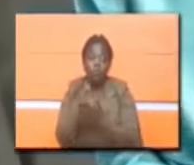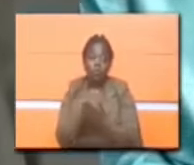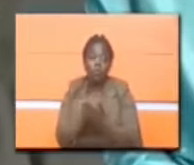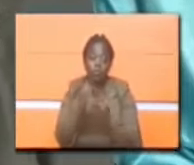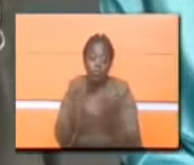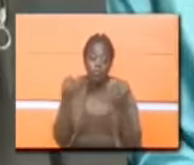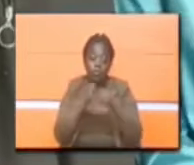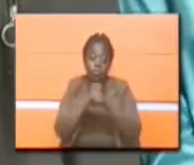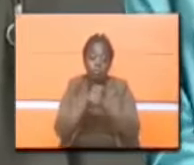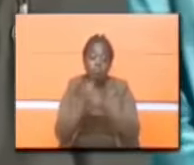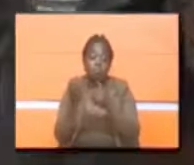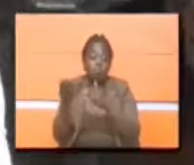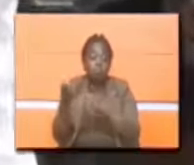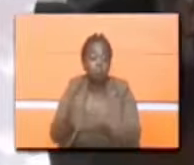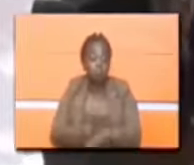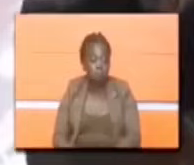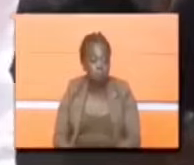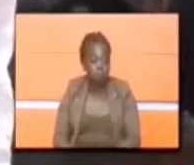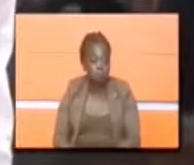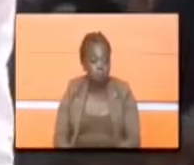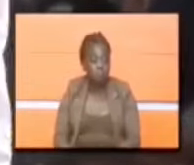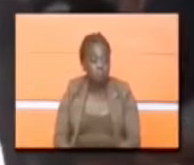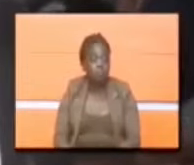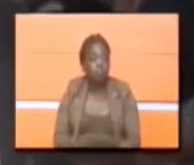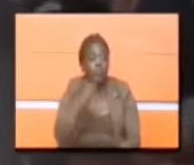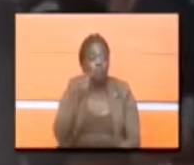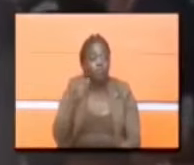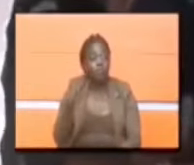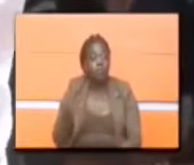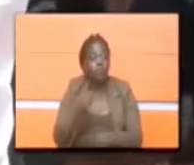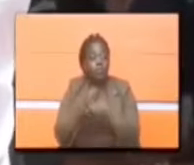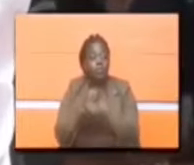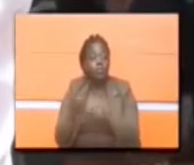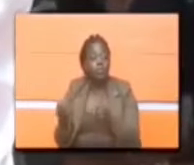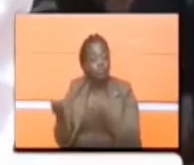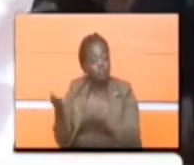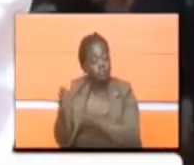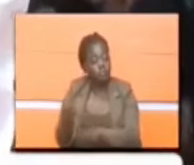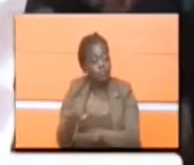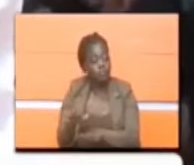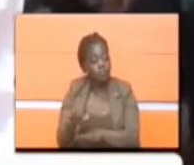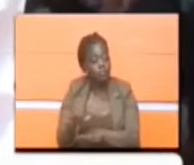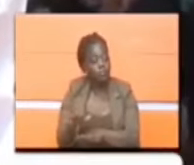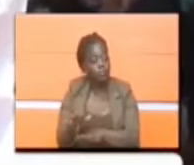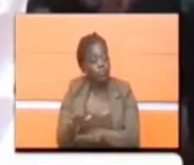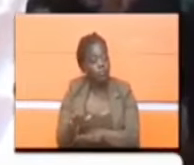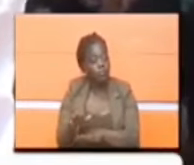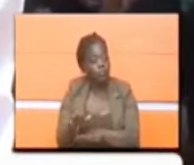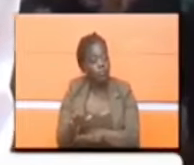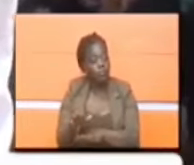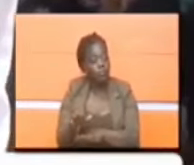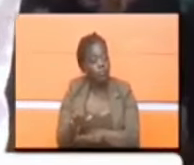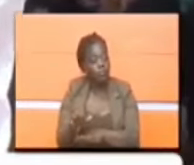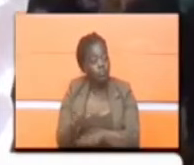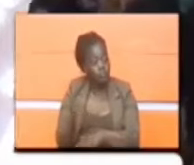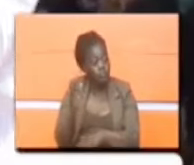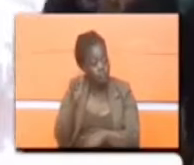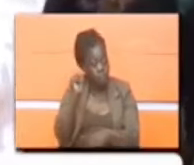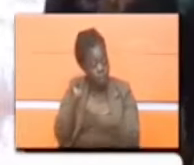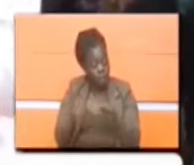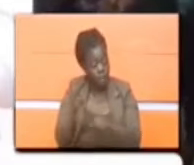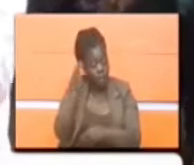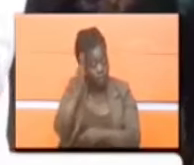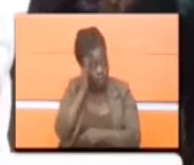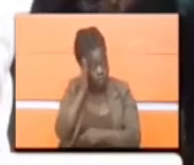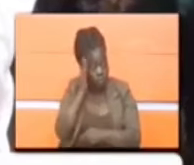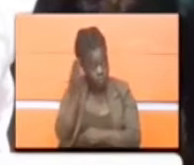abadde amuwolereza agenze. Abadde akuwakanira agenze. Ekyo njalo kikola ki? Okimanye.